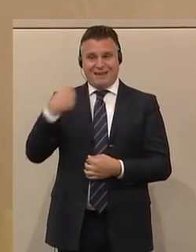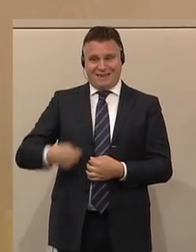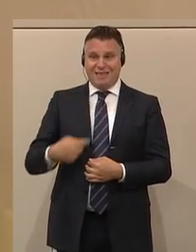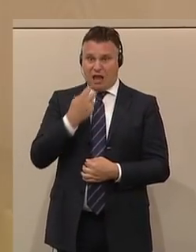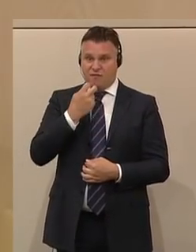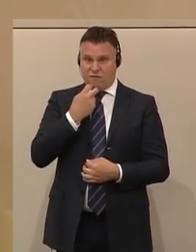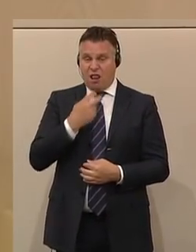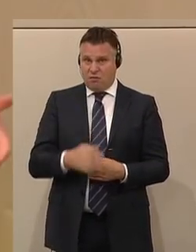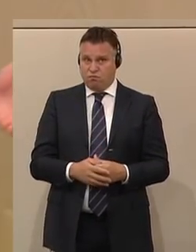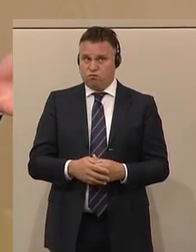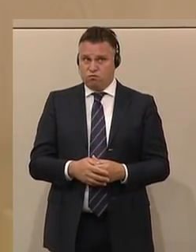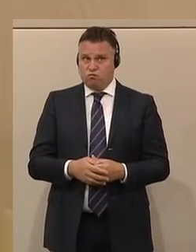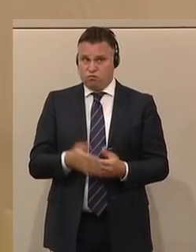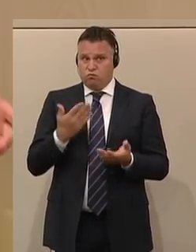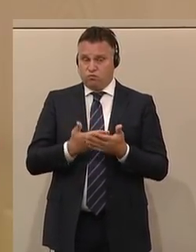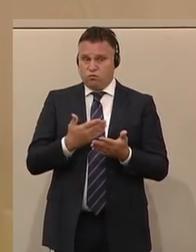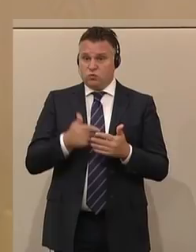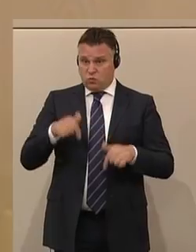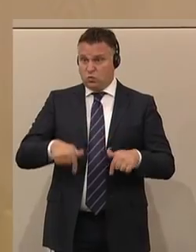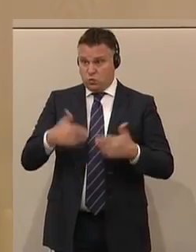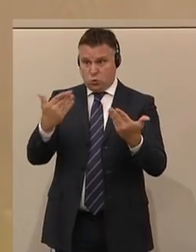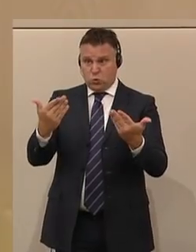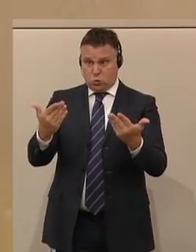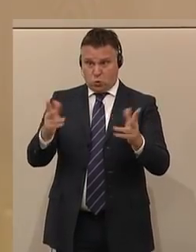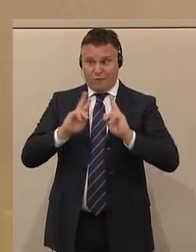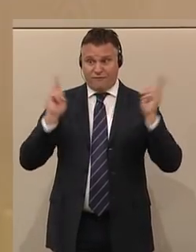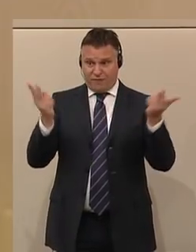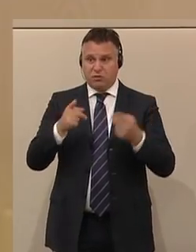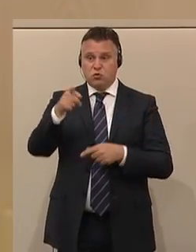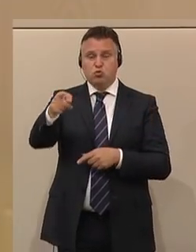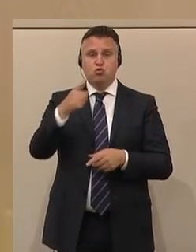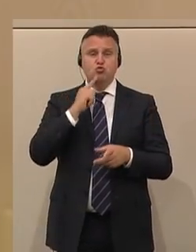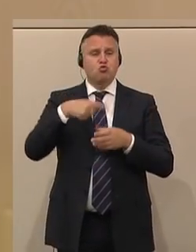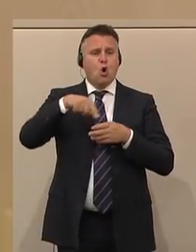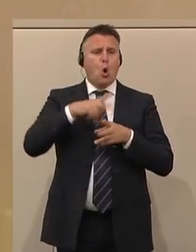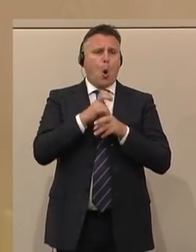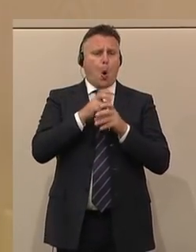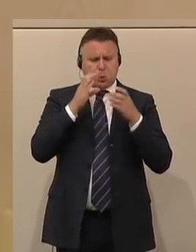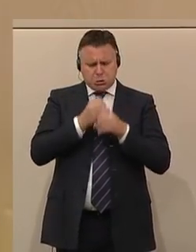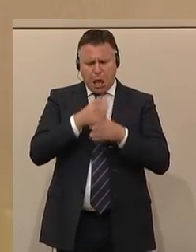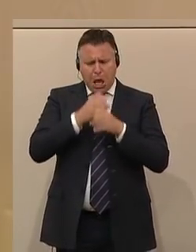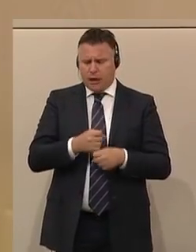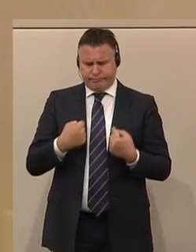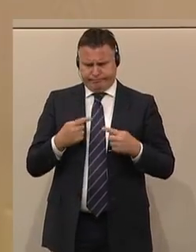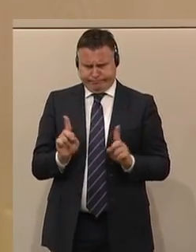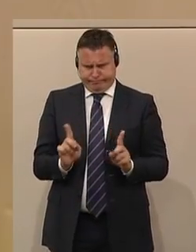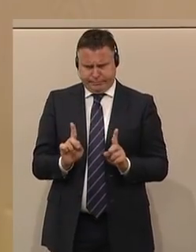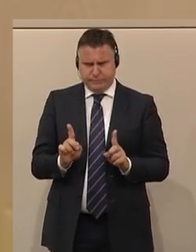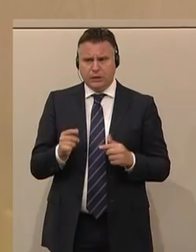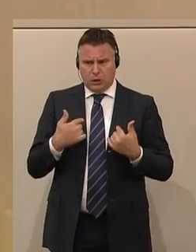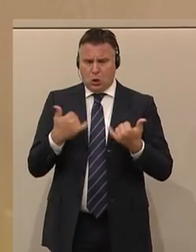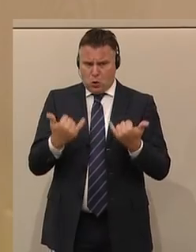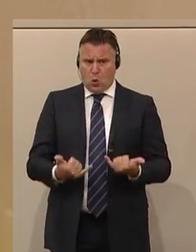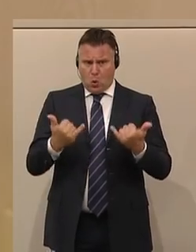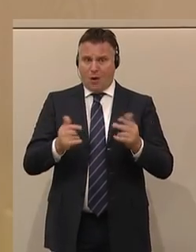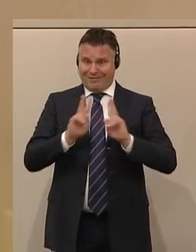Und auch, ja, wir finden in einer Welt statt. Das ist eben die Erkenntnis. Sie feiern den Nationalstaat. Wir anerkennen, dass wir heute in